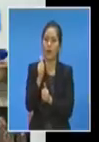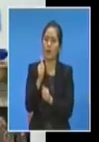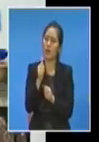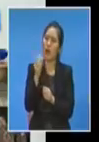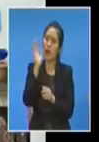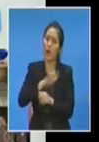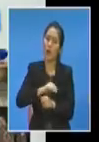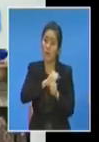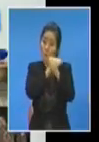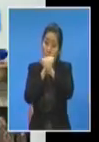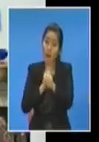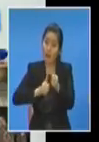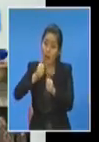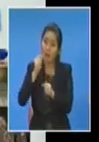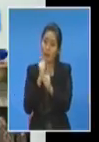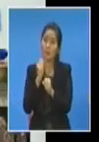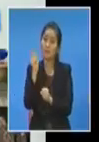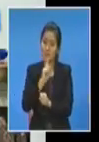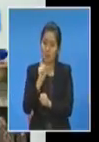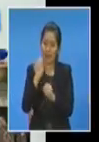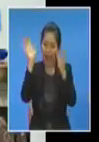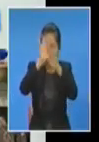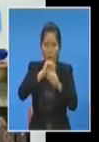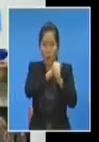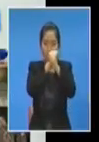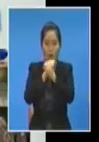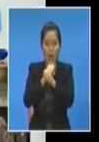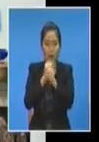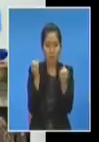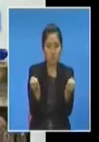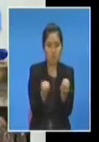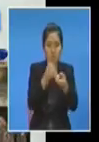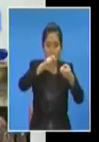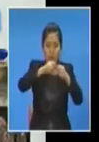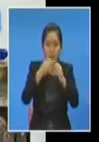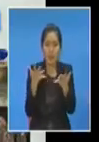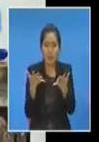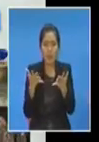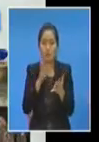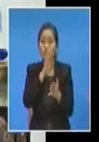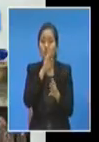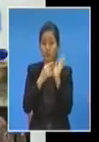ได้เนี่ยไม่ได้หมายความว่าป้องกันไม่ให้ไม่เกิดนะถ้าแผ่นดินมันจะไหว